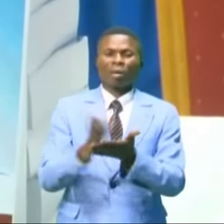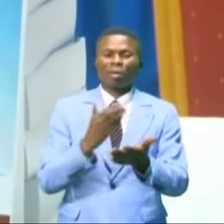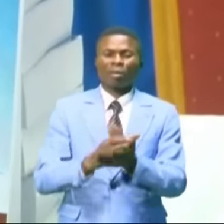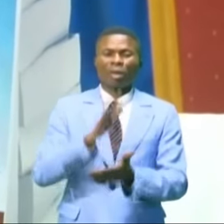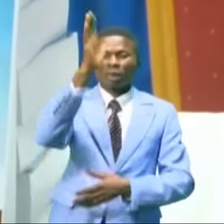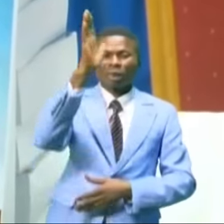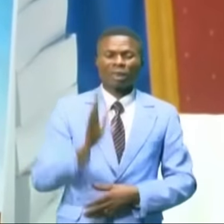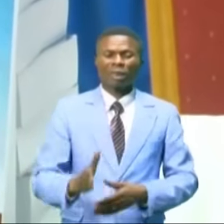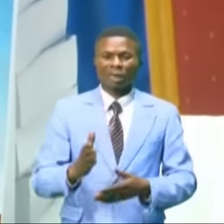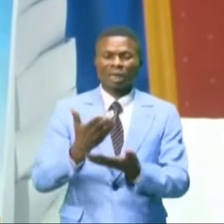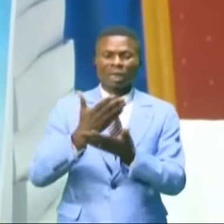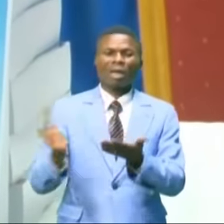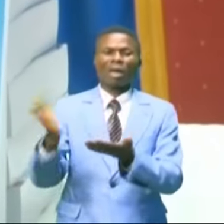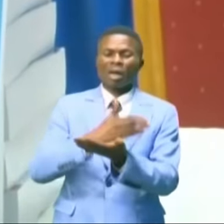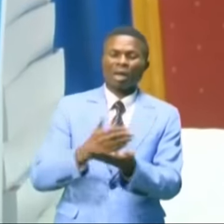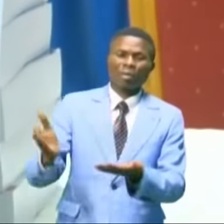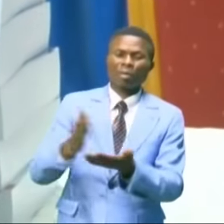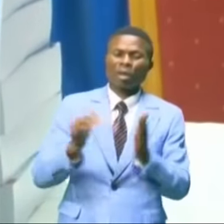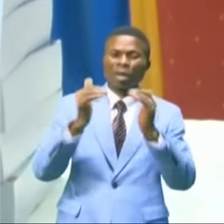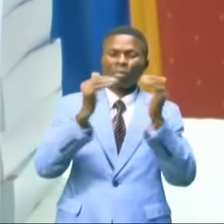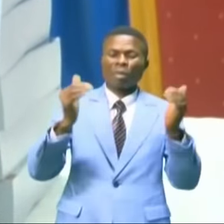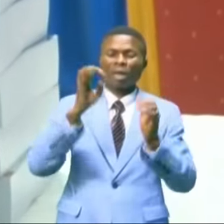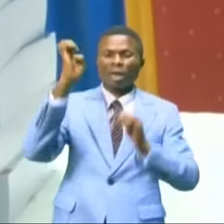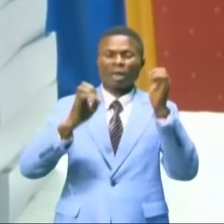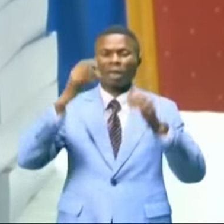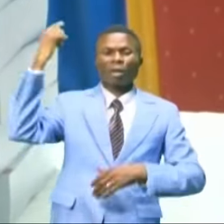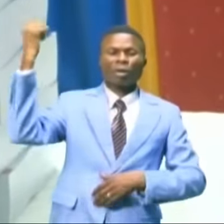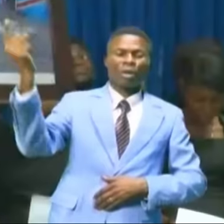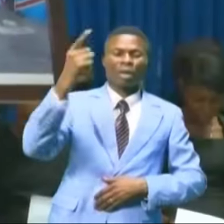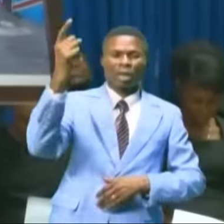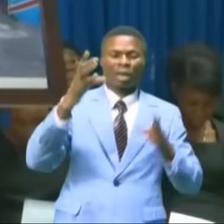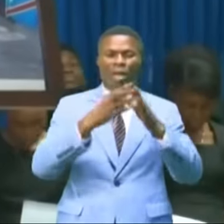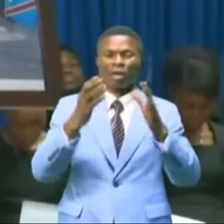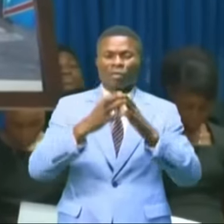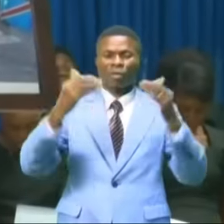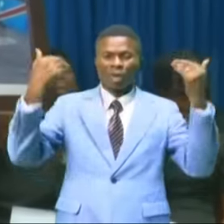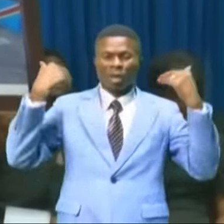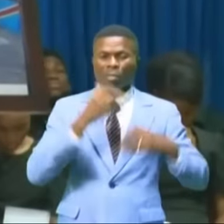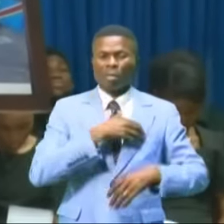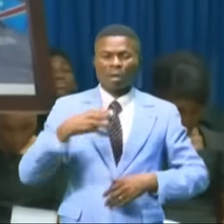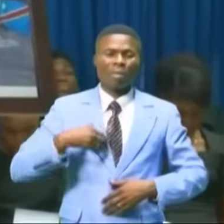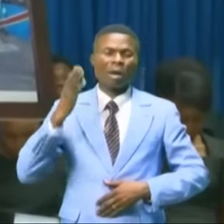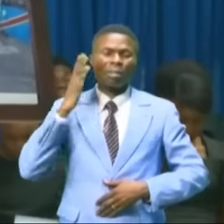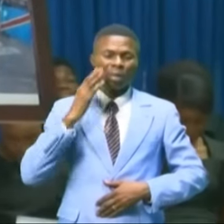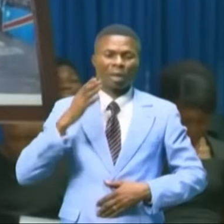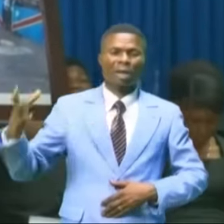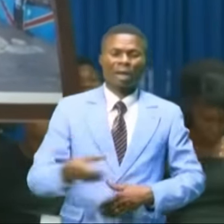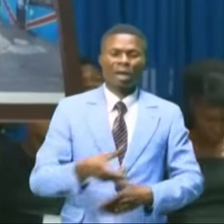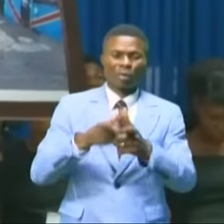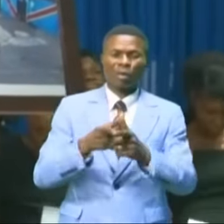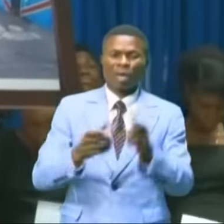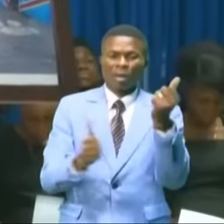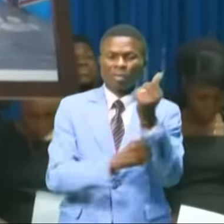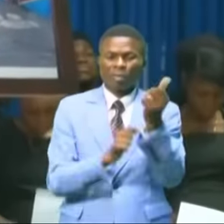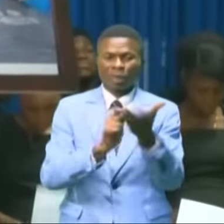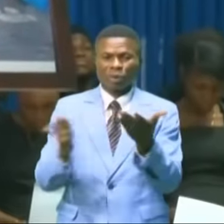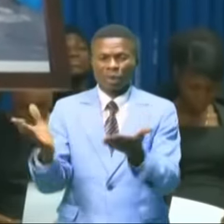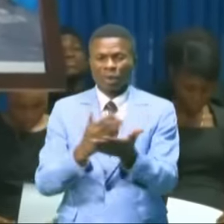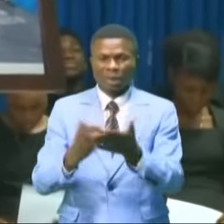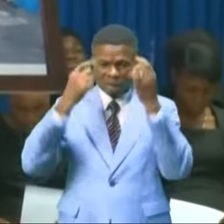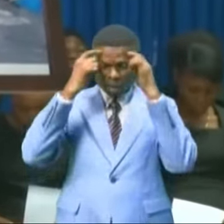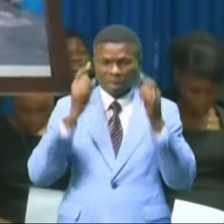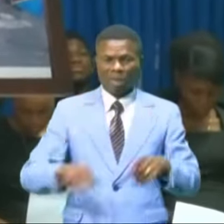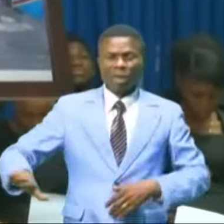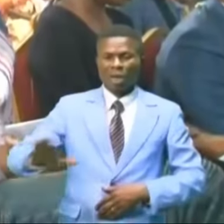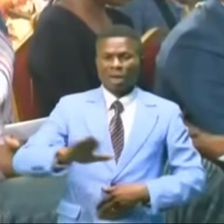pages paru aux éditions paix et équilibre mondial avec la mère du désarmement, l'auteur de cet ouvrage propose aux décideurs de la